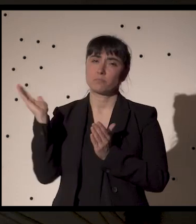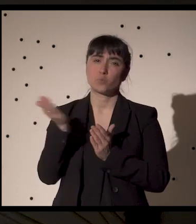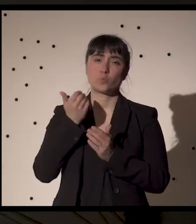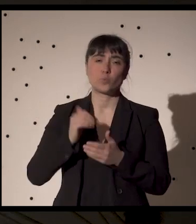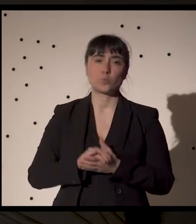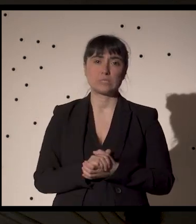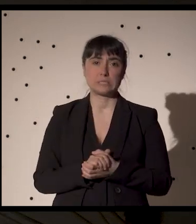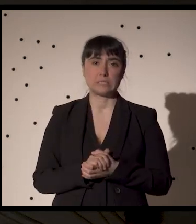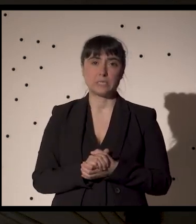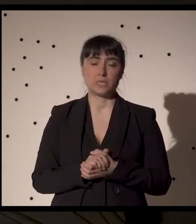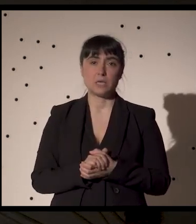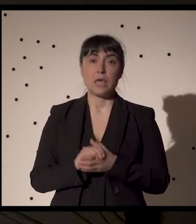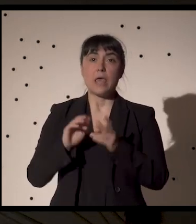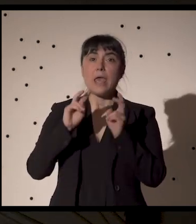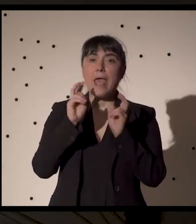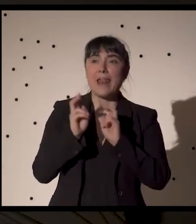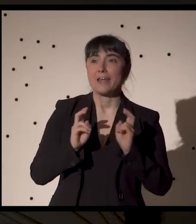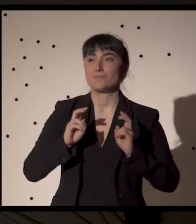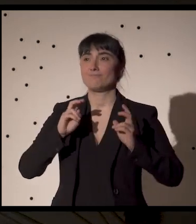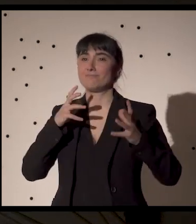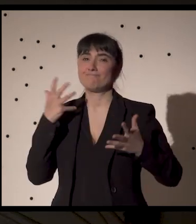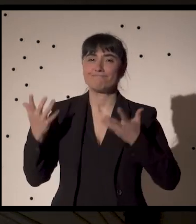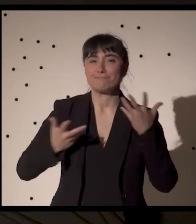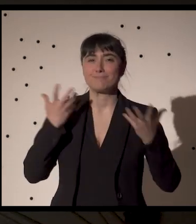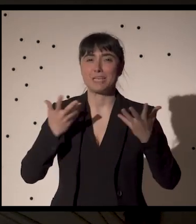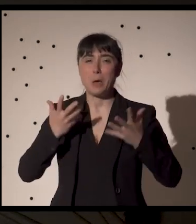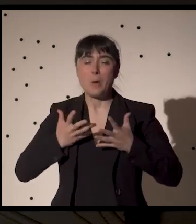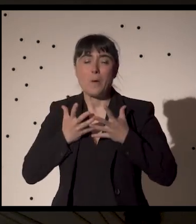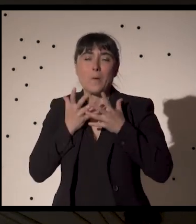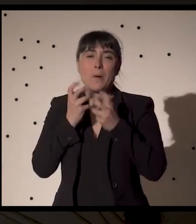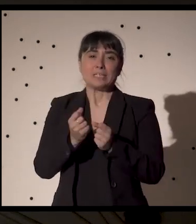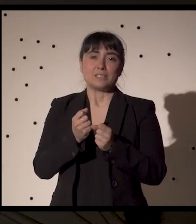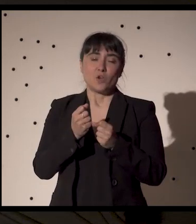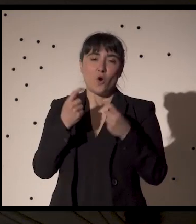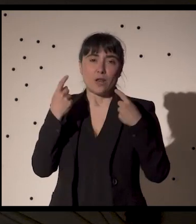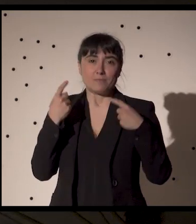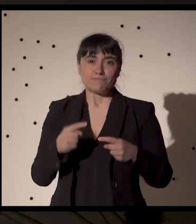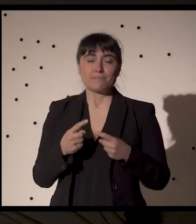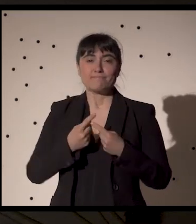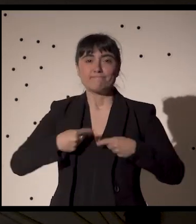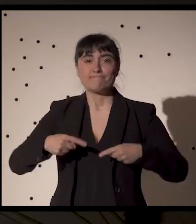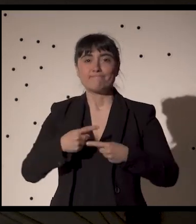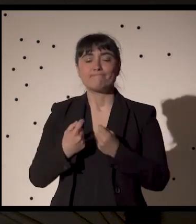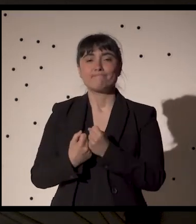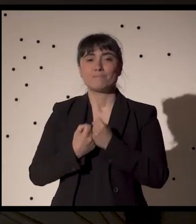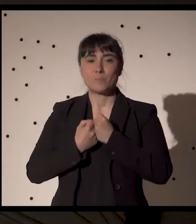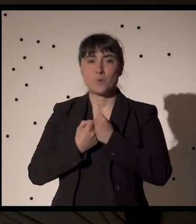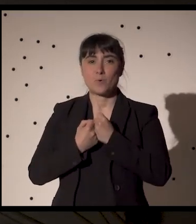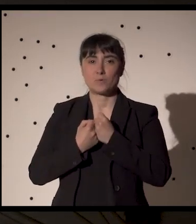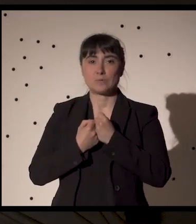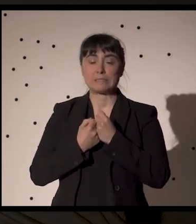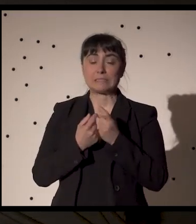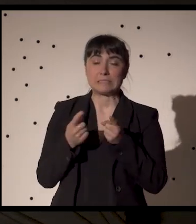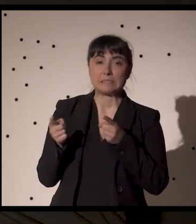concerto di energie di entusiasmo di interesse di passione ci ha aiutato molto a ad affrontare